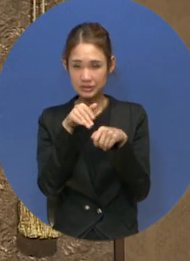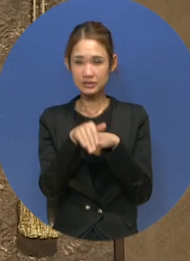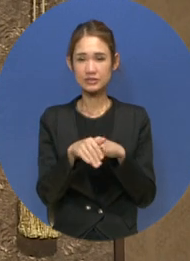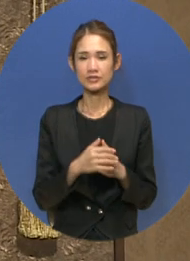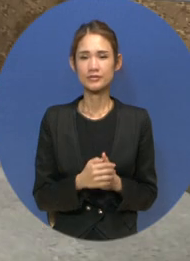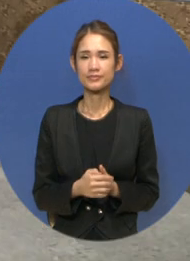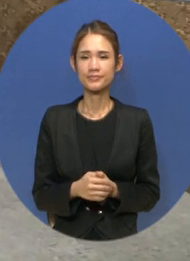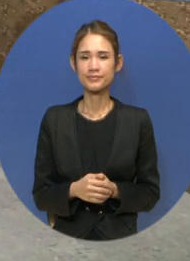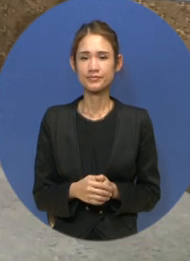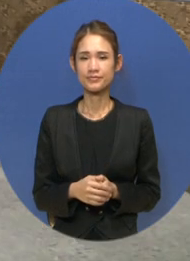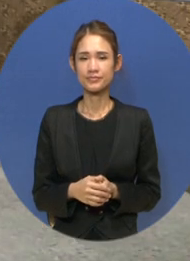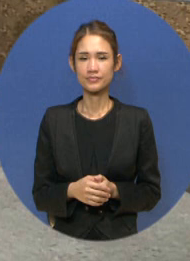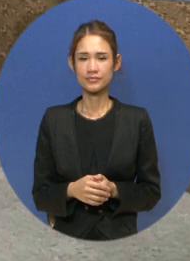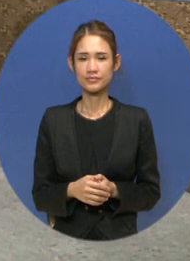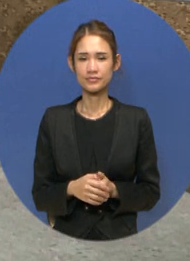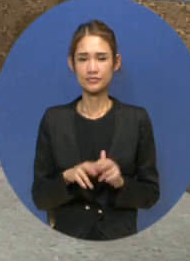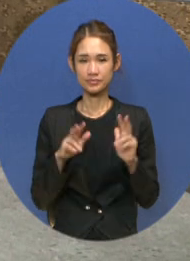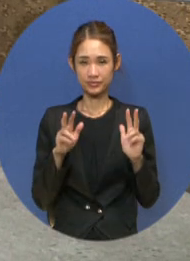있습니다. 예.